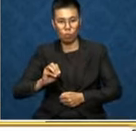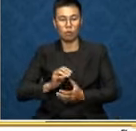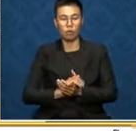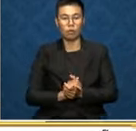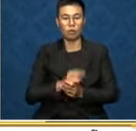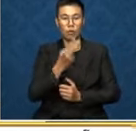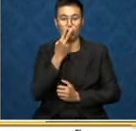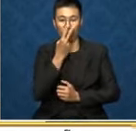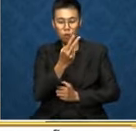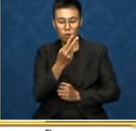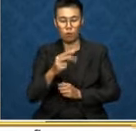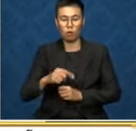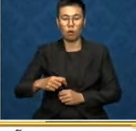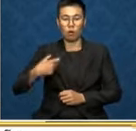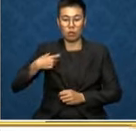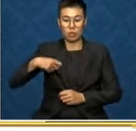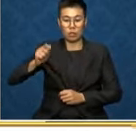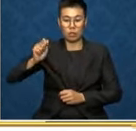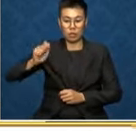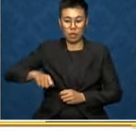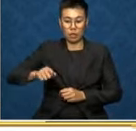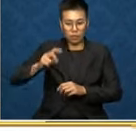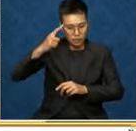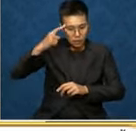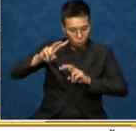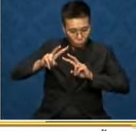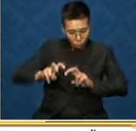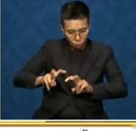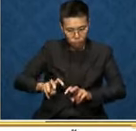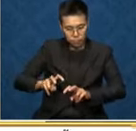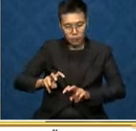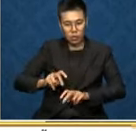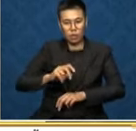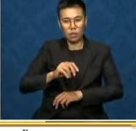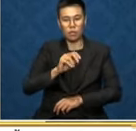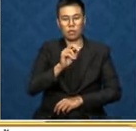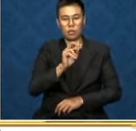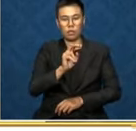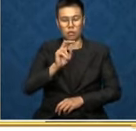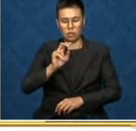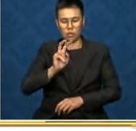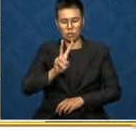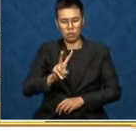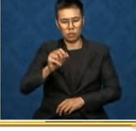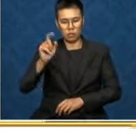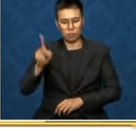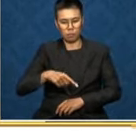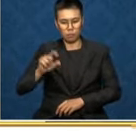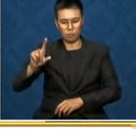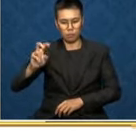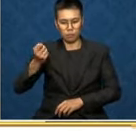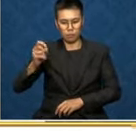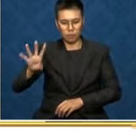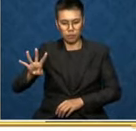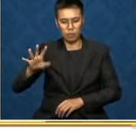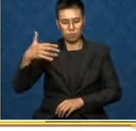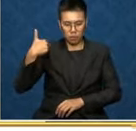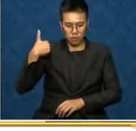คำวินิจฉัยของศาลรัฐธรรมนูญที่ 4ท 2564ได้มีคำวินิจฉัยแบ่งเป็น 2ระดับ 3